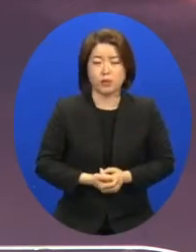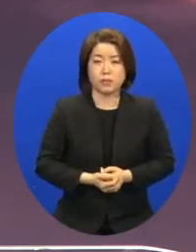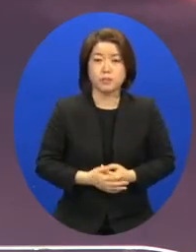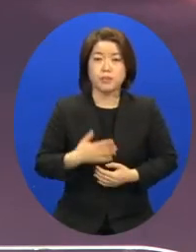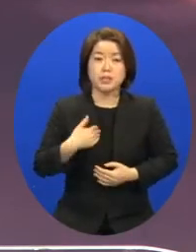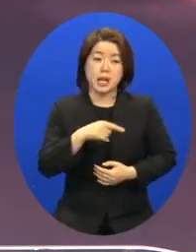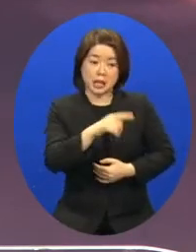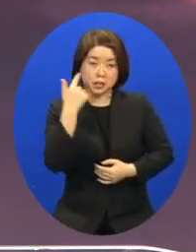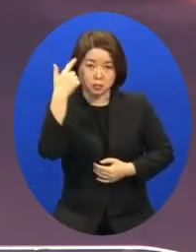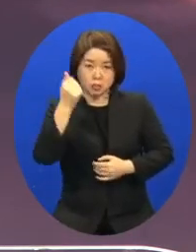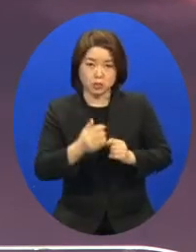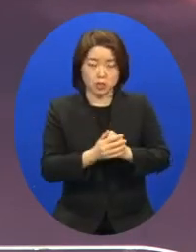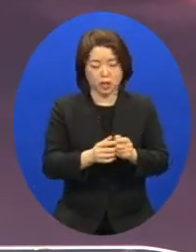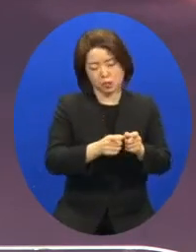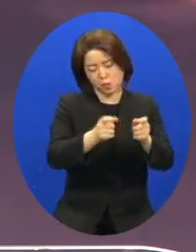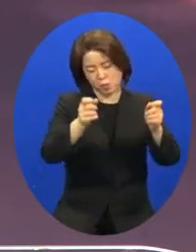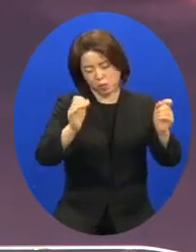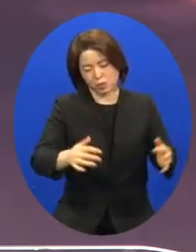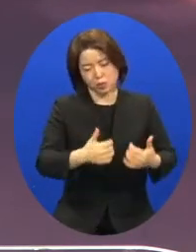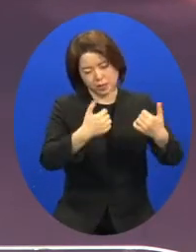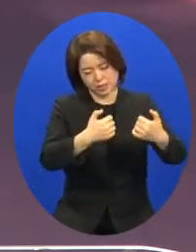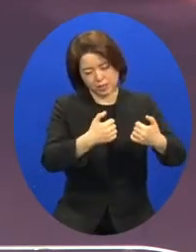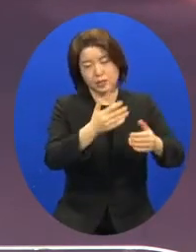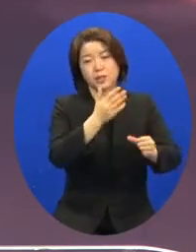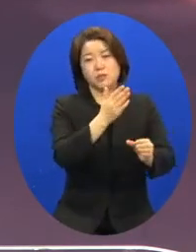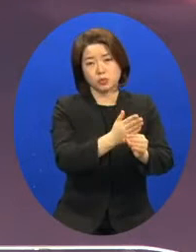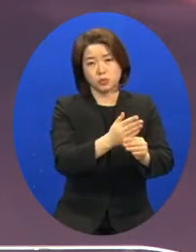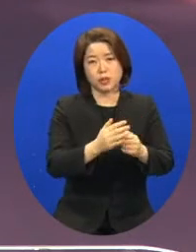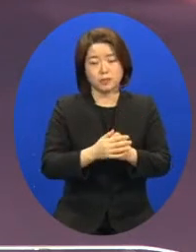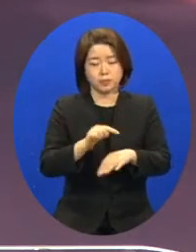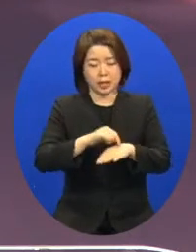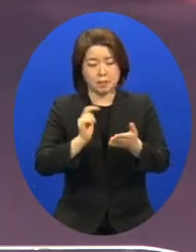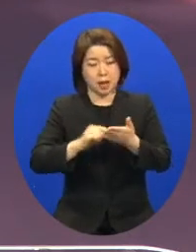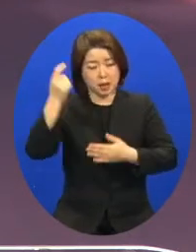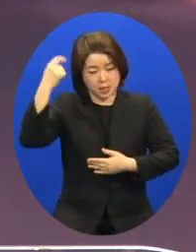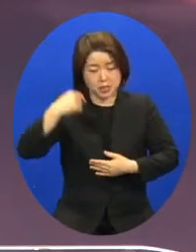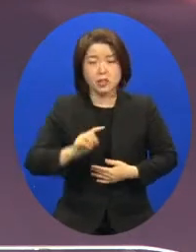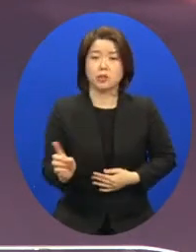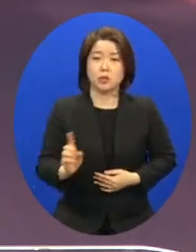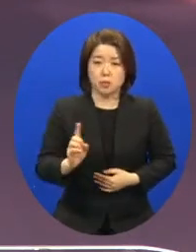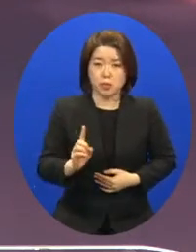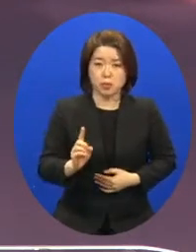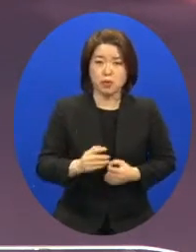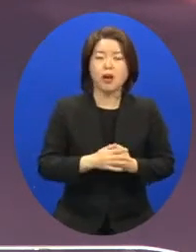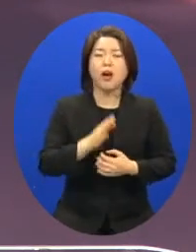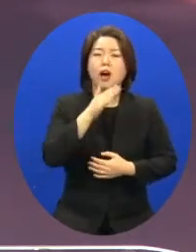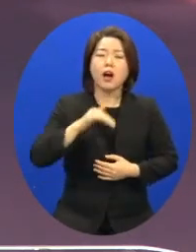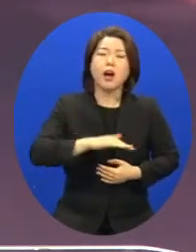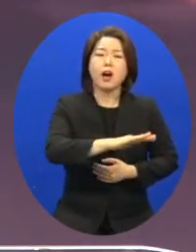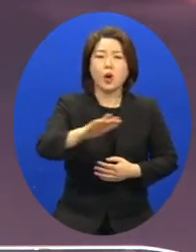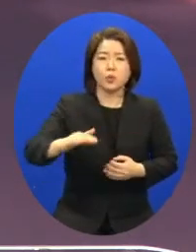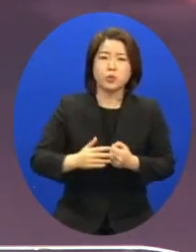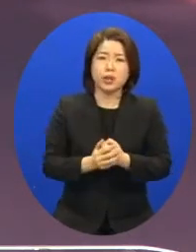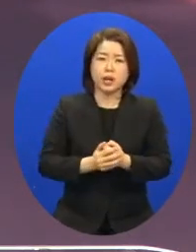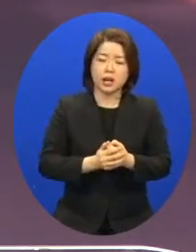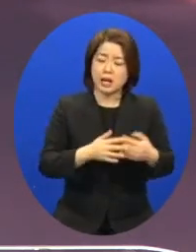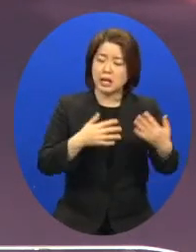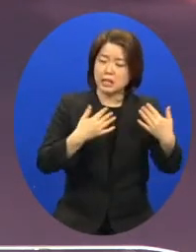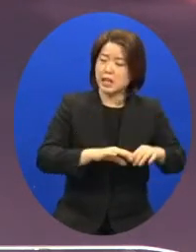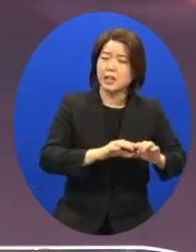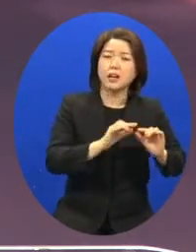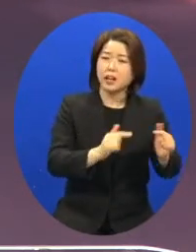제가 그 목사님과 한참을 상담을 하다가 마음에 느껴지기를, 아, 우리가 약한 게